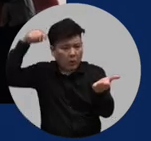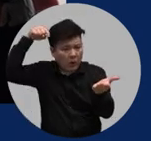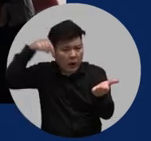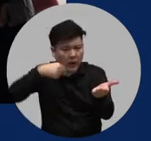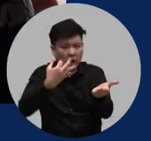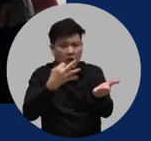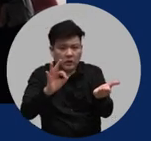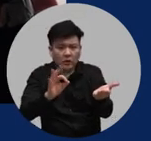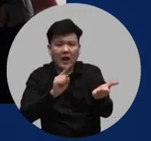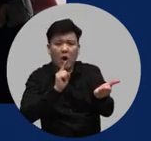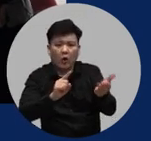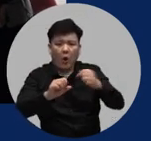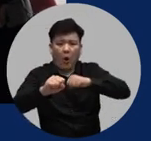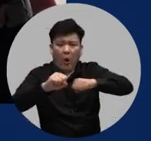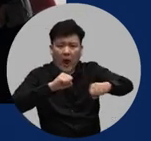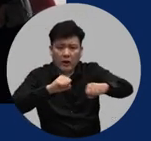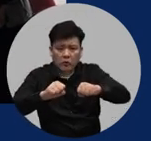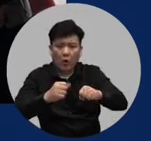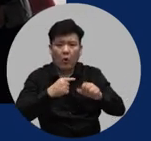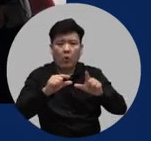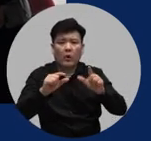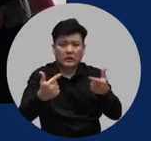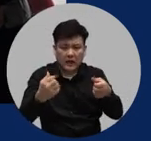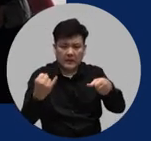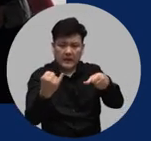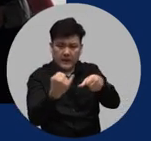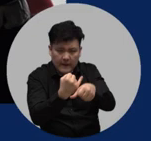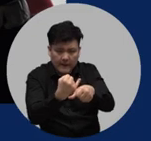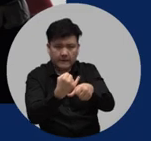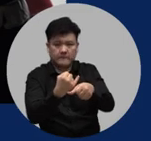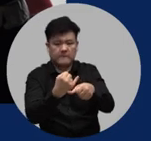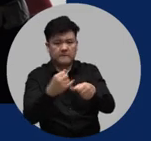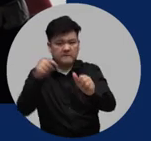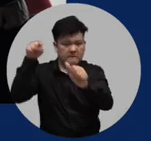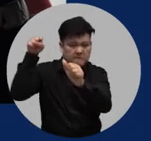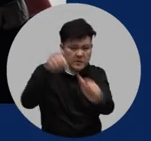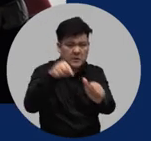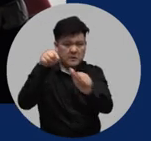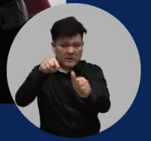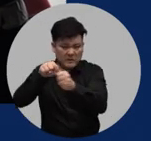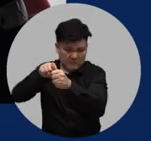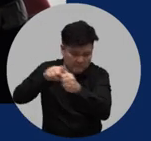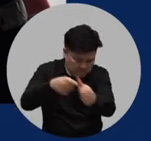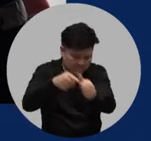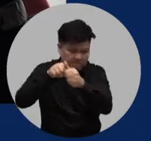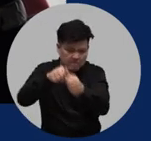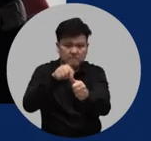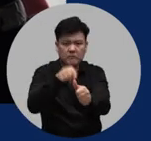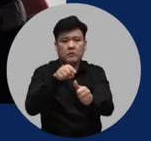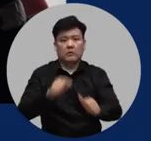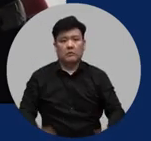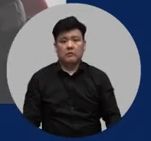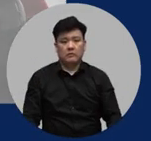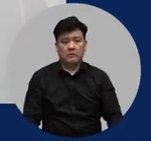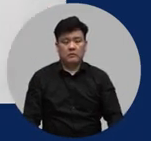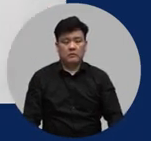것으로 인정되는 언어나 행동, 원하지 않는 데이트나 교제를 강요하는 행위를 의미합니다.